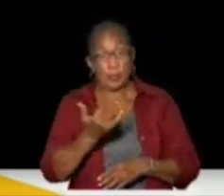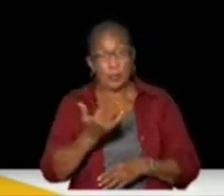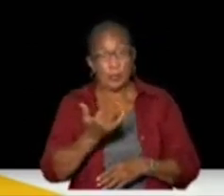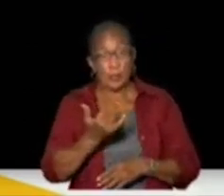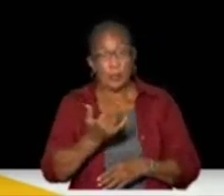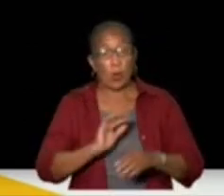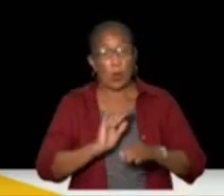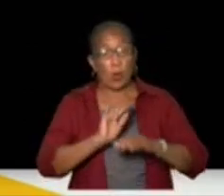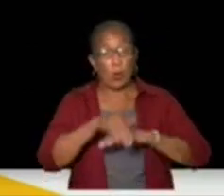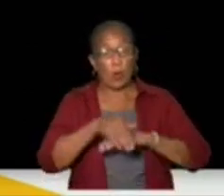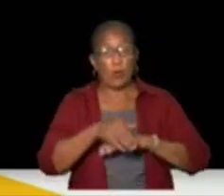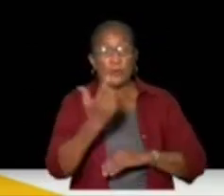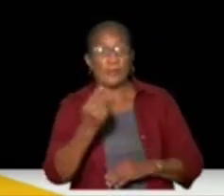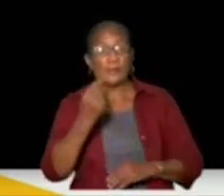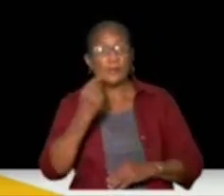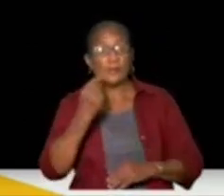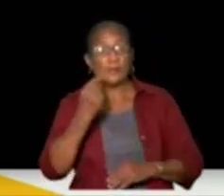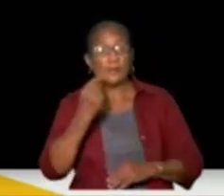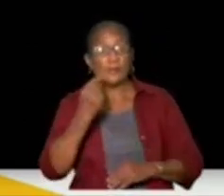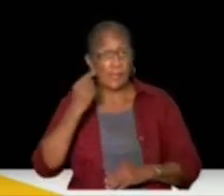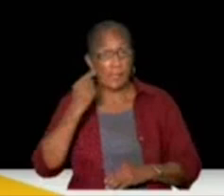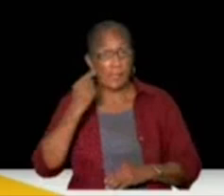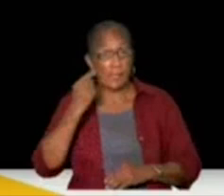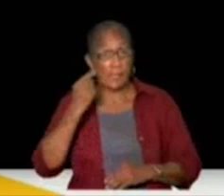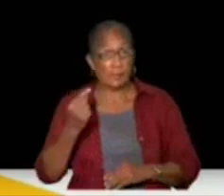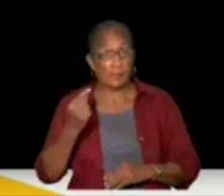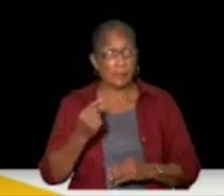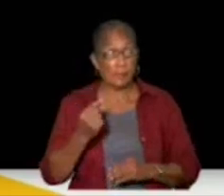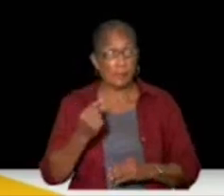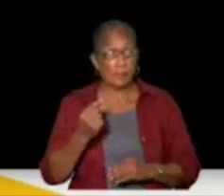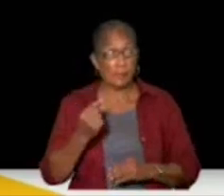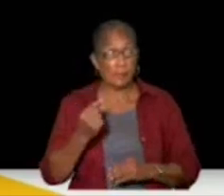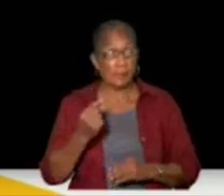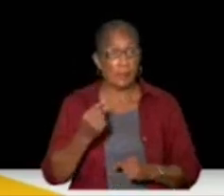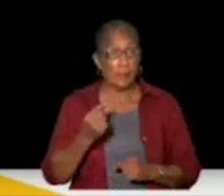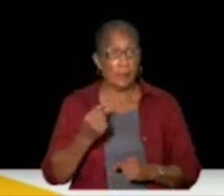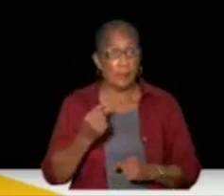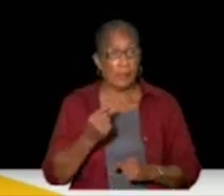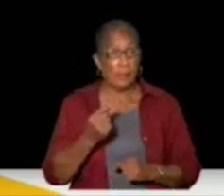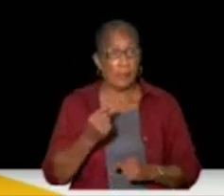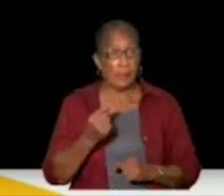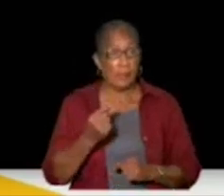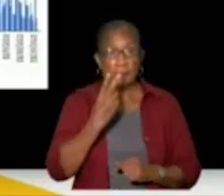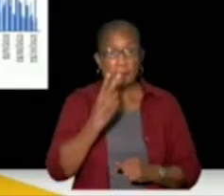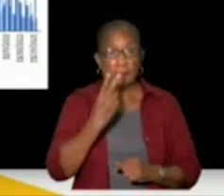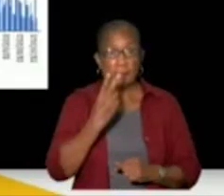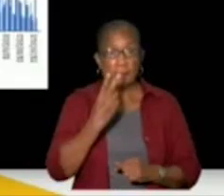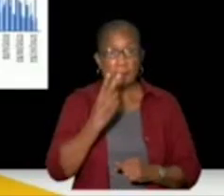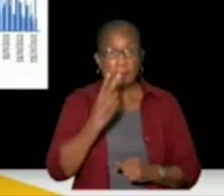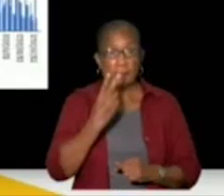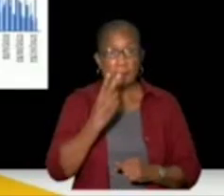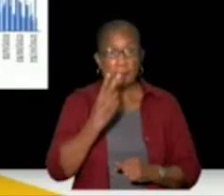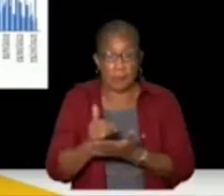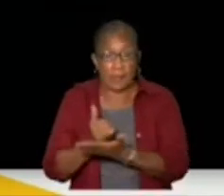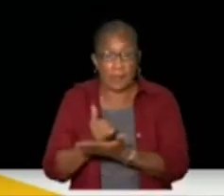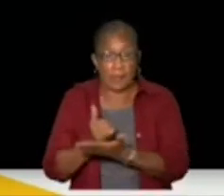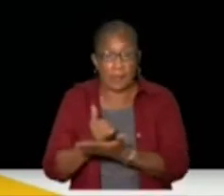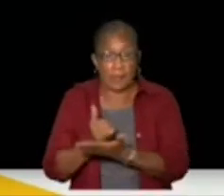7 dagen. Die balkjes stellen dus 7 dagen voor. En als u helemaal eens begin...